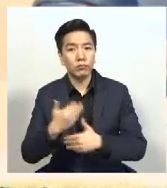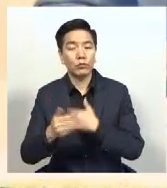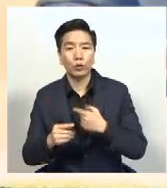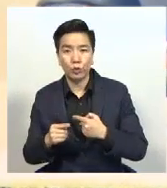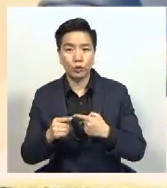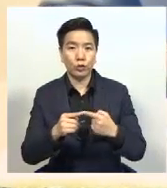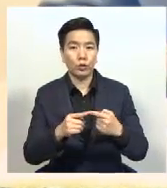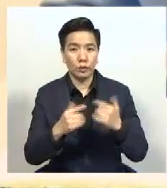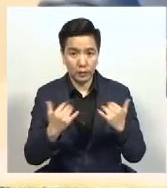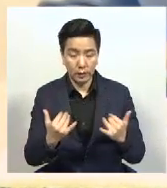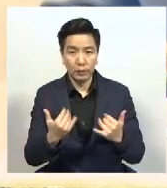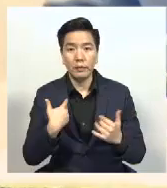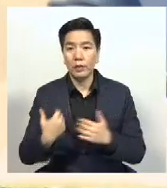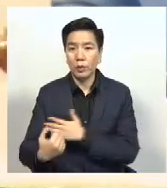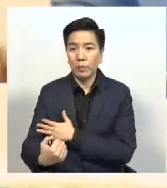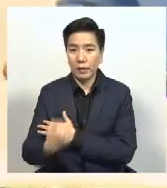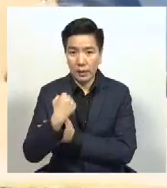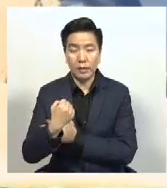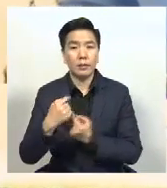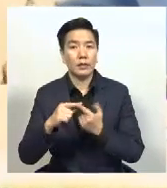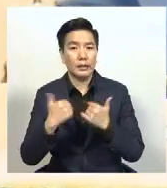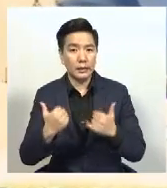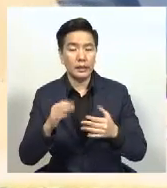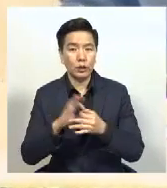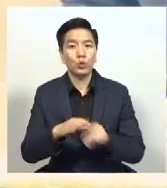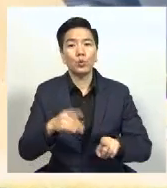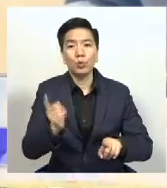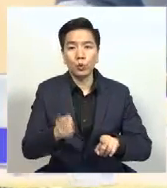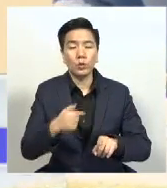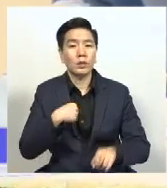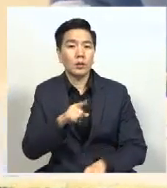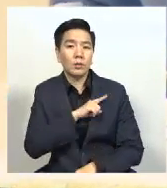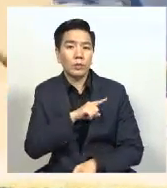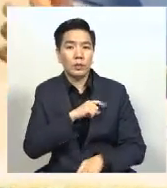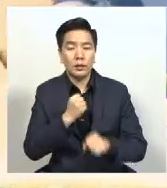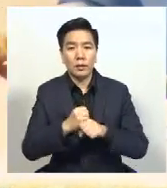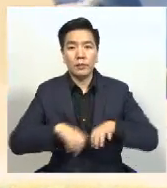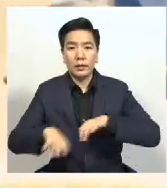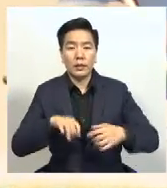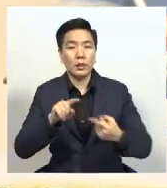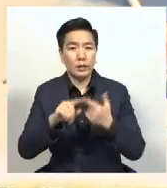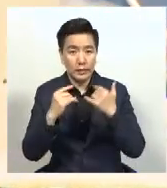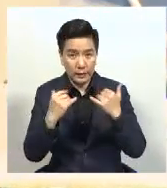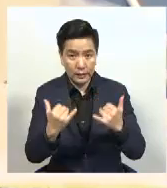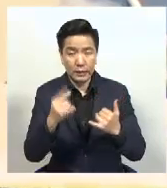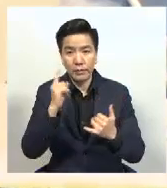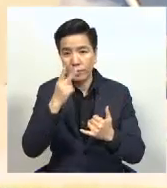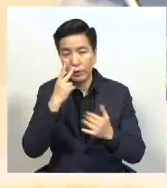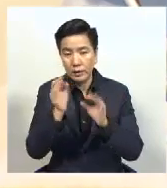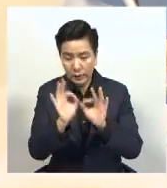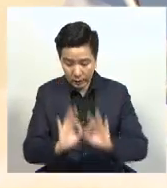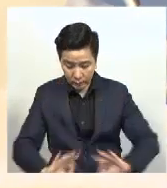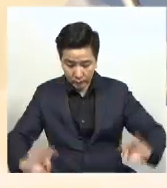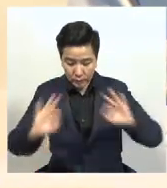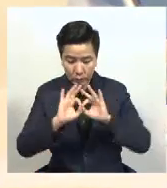อเนื่องมีความแข็งแกร่งและยังคงรักษาบทบาทในการเป็นภูมิภาคที่มีความสำคัญ